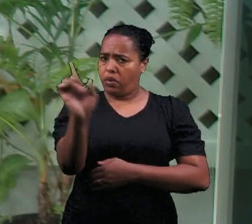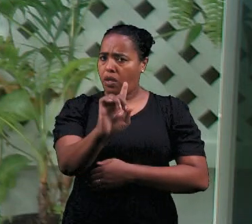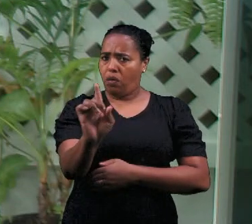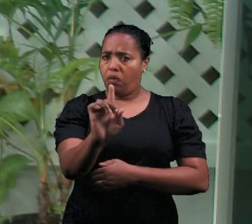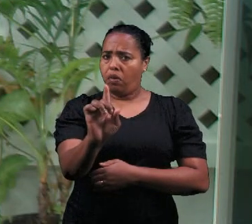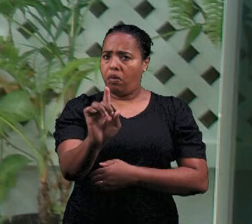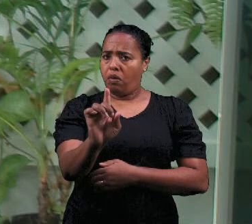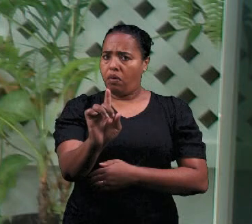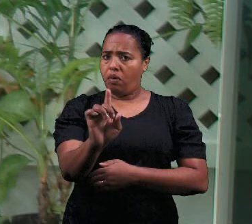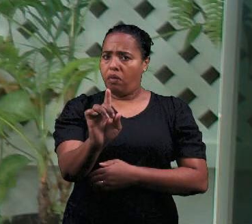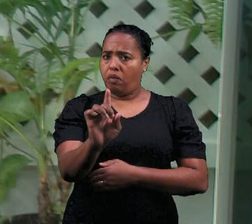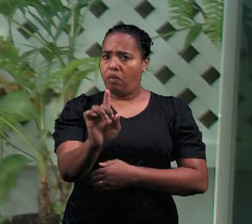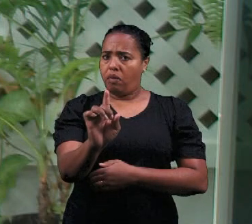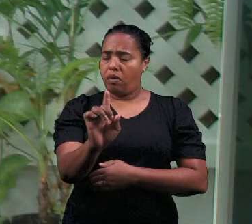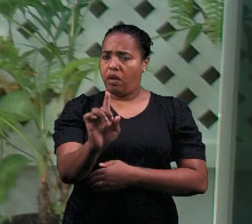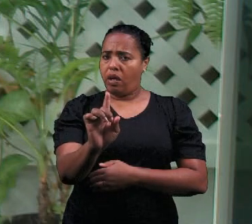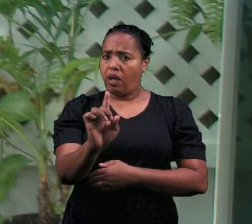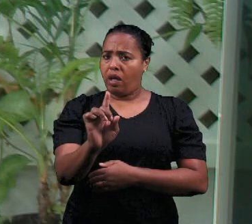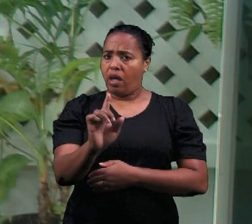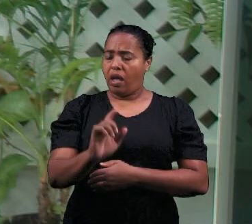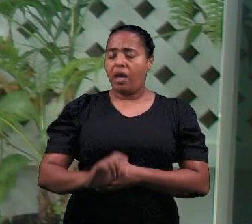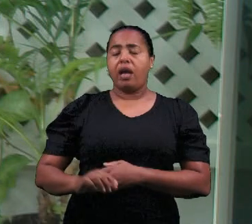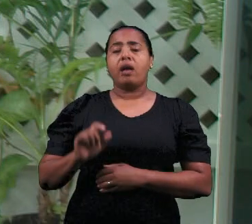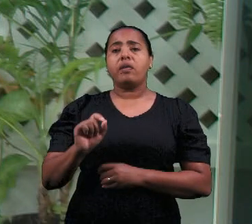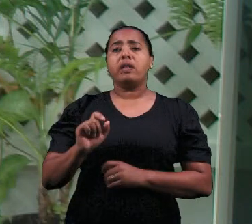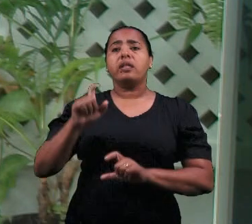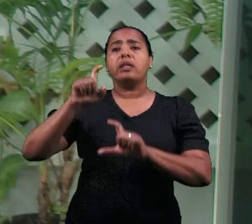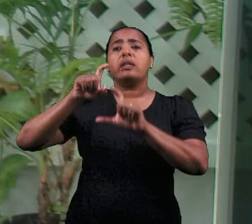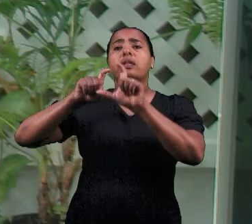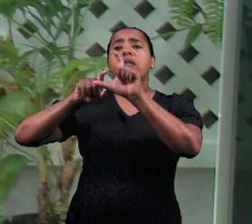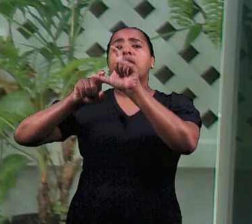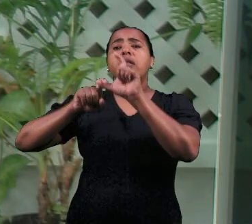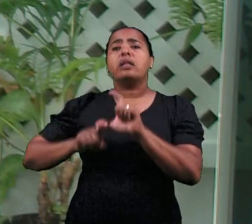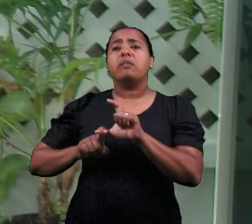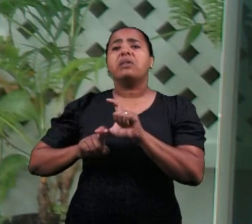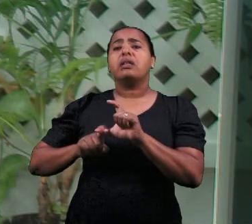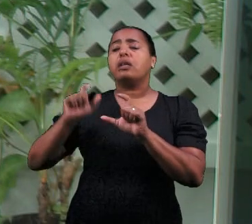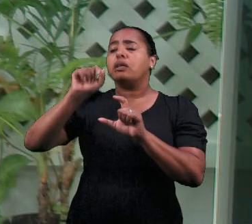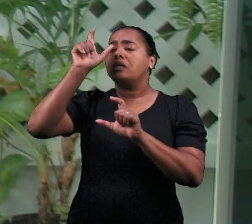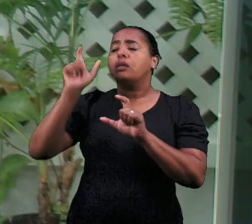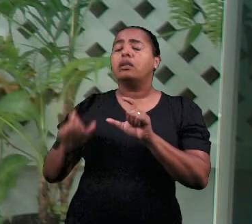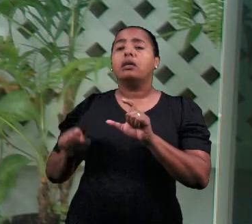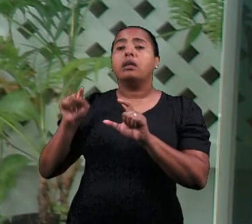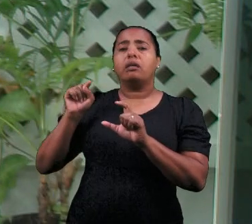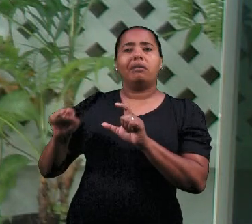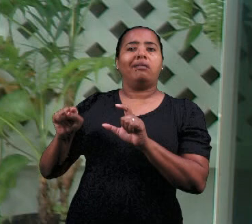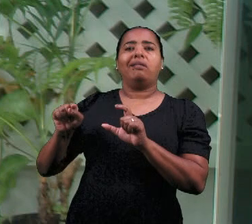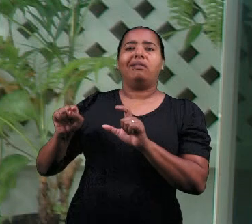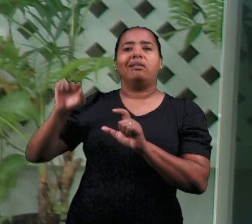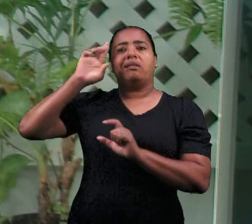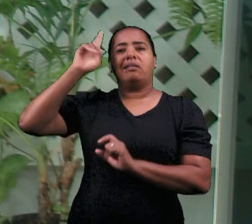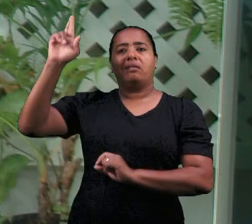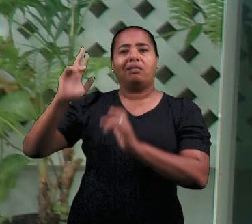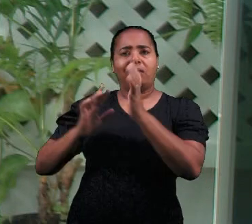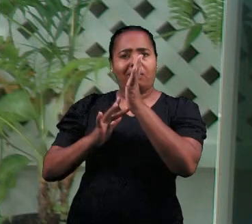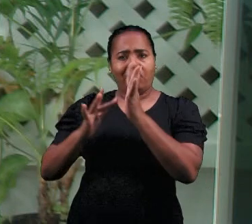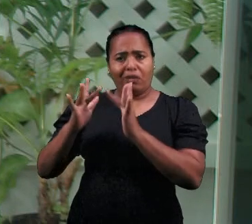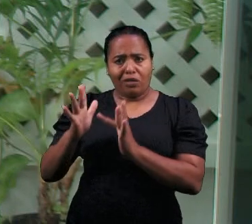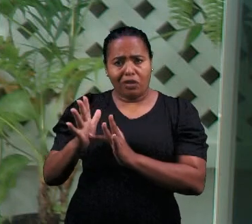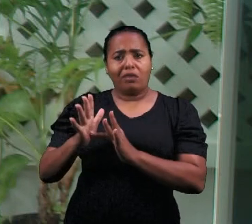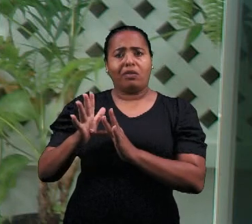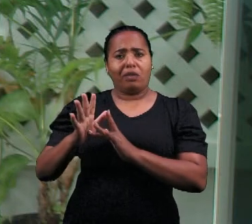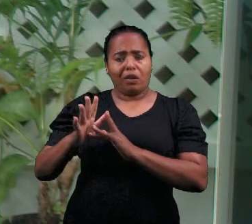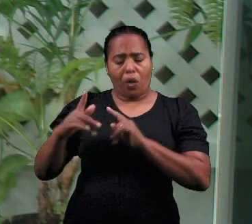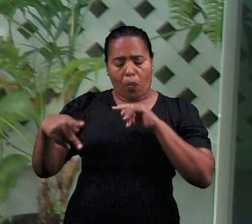ceci, vous faites cela, vous dites ceci. Non, cela n'est pas à l'intérieur de vous. Cela est dans la dépendance